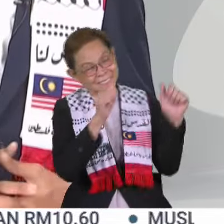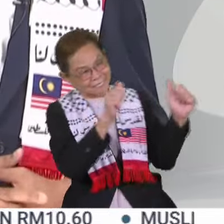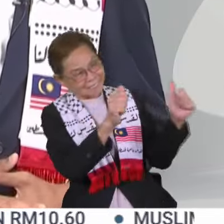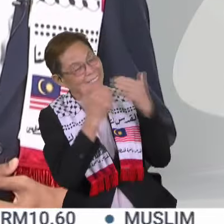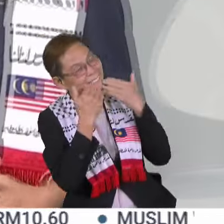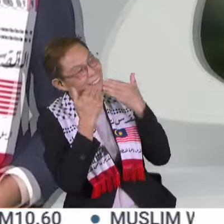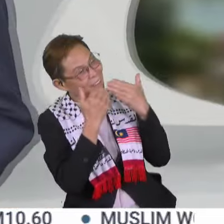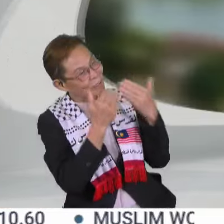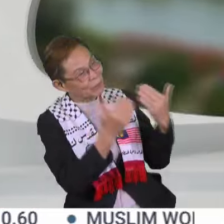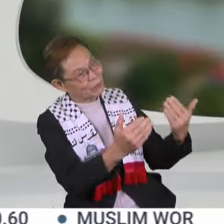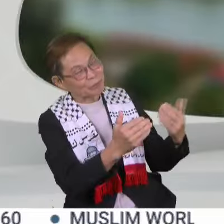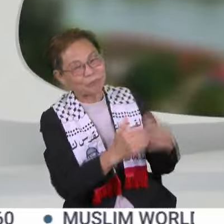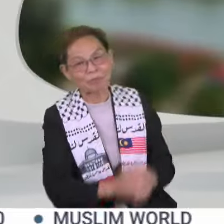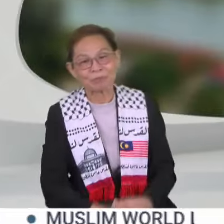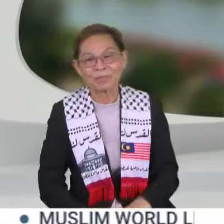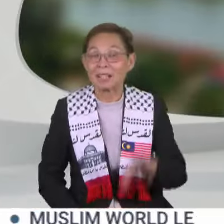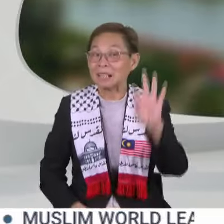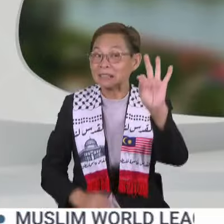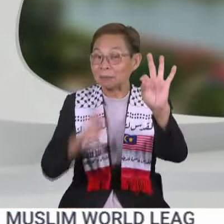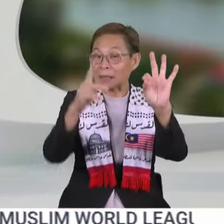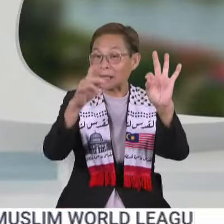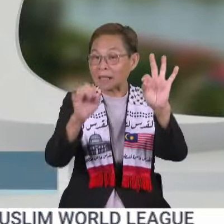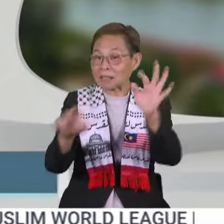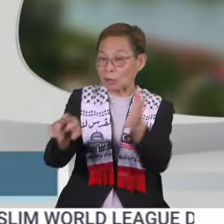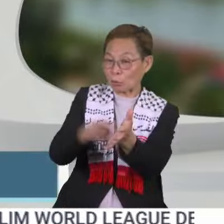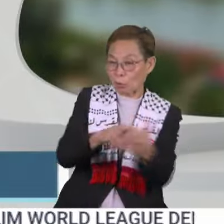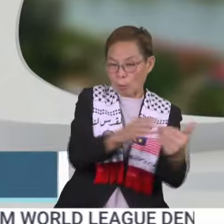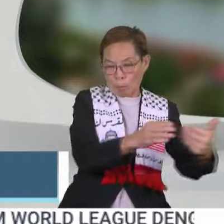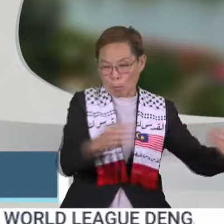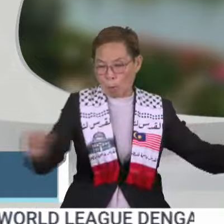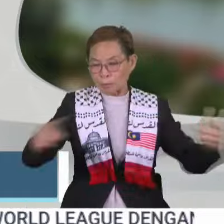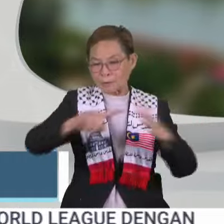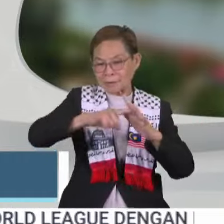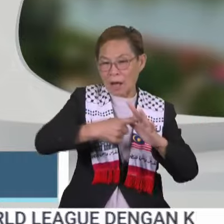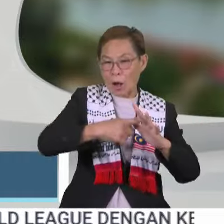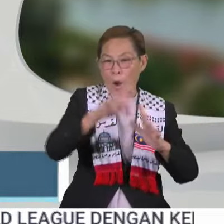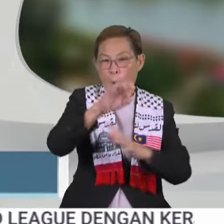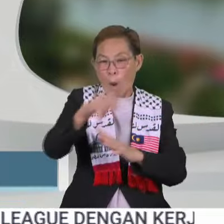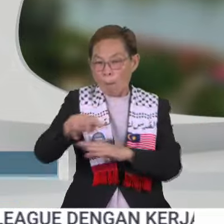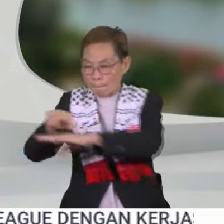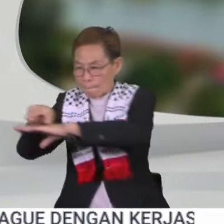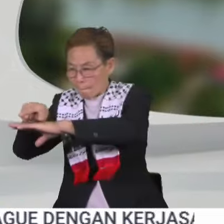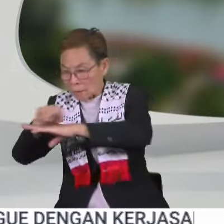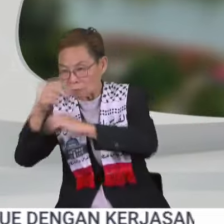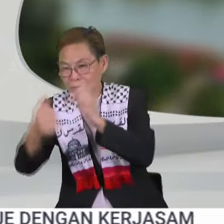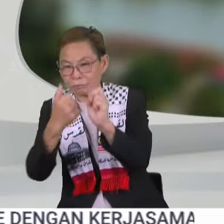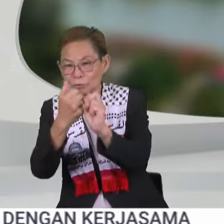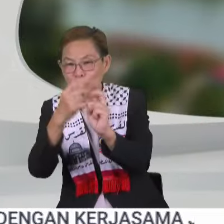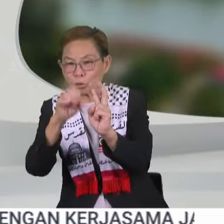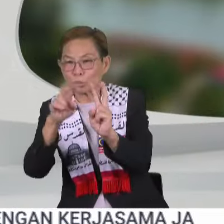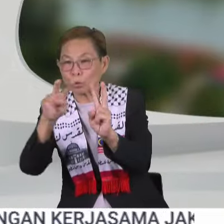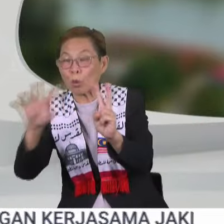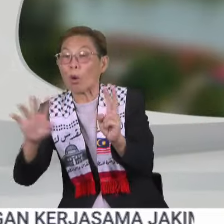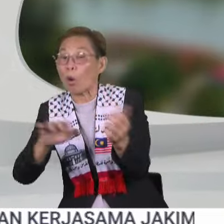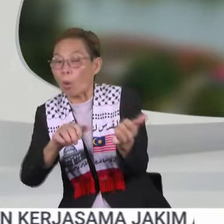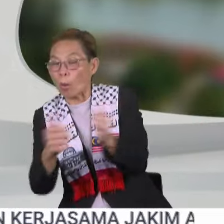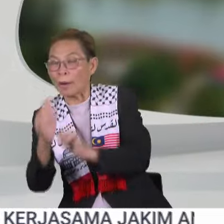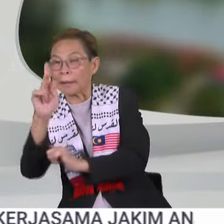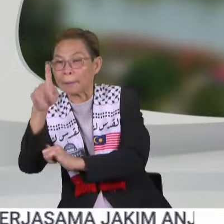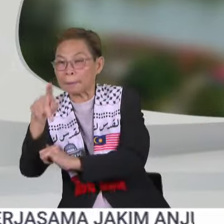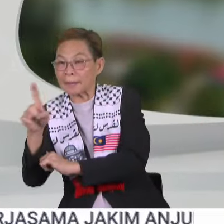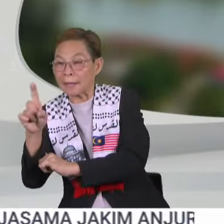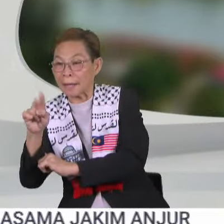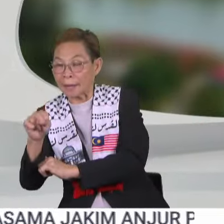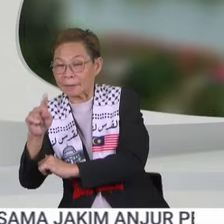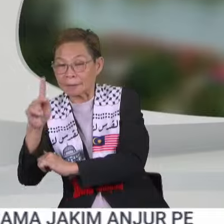Terima kasih. 9 kes direkodkan sepanjang pelaksanaan Ops Pantau 2024 oleh KPDN Terengganu